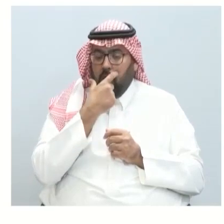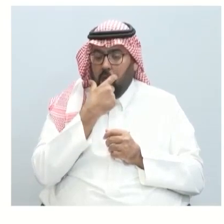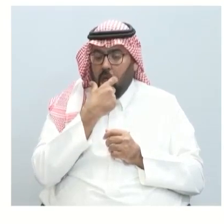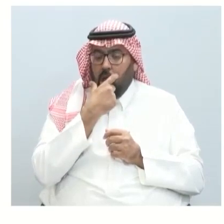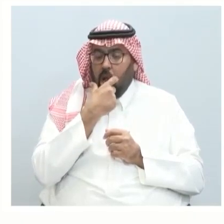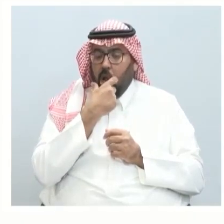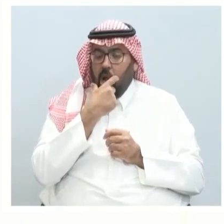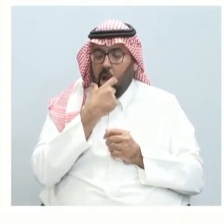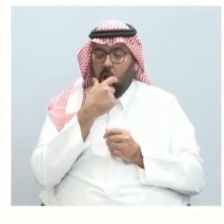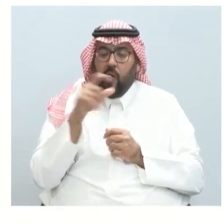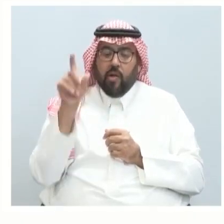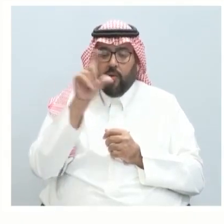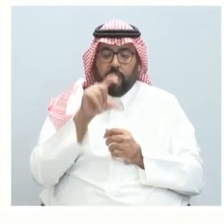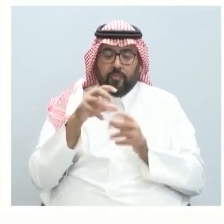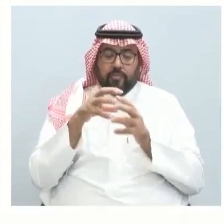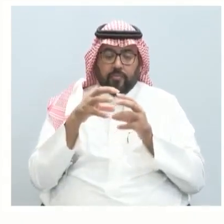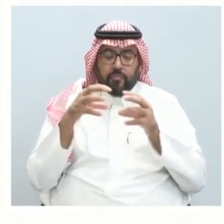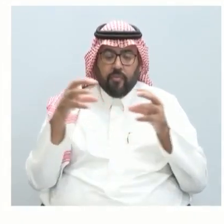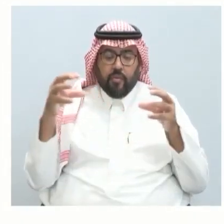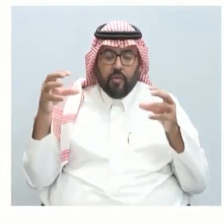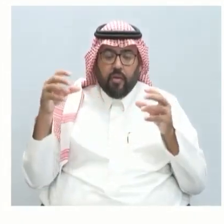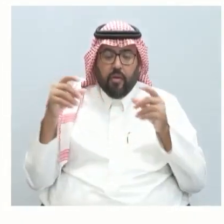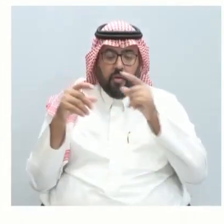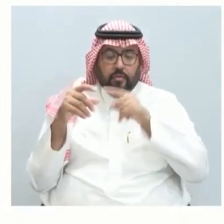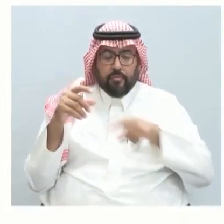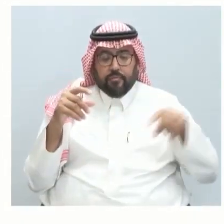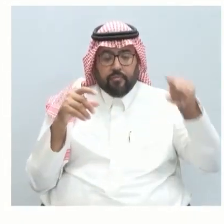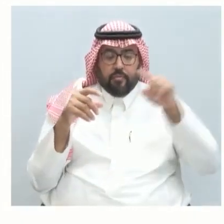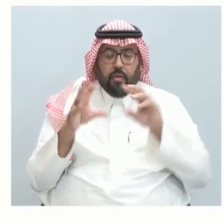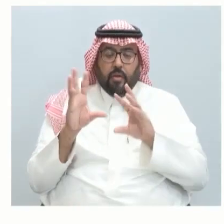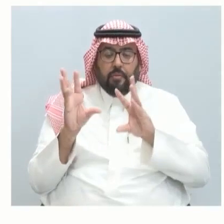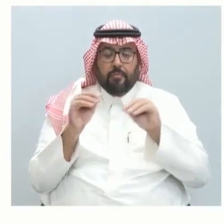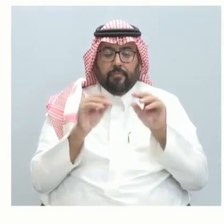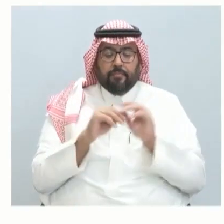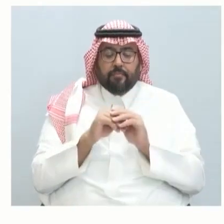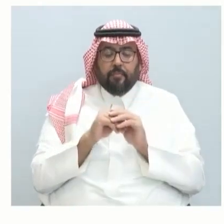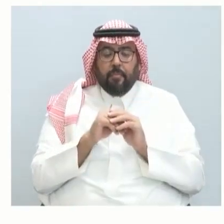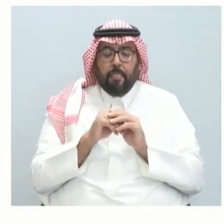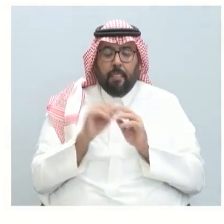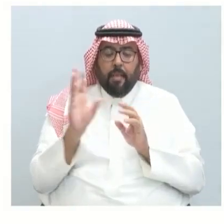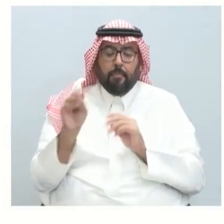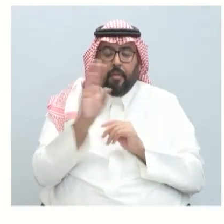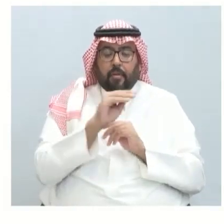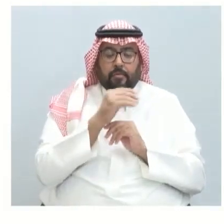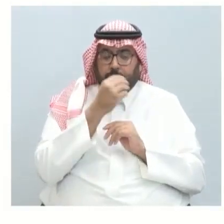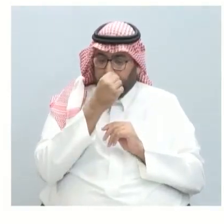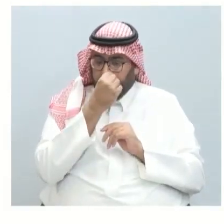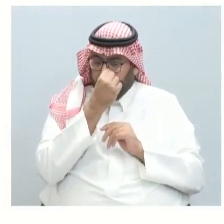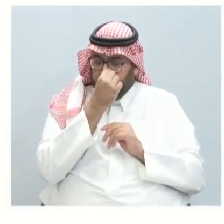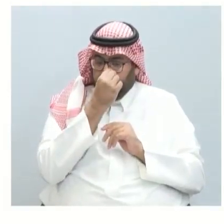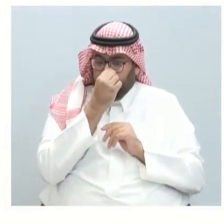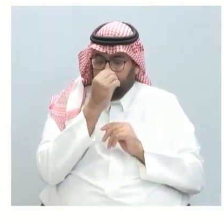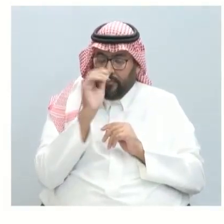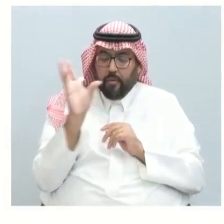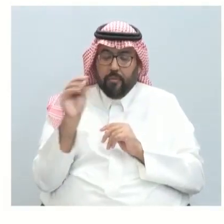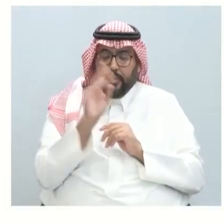هذا المجسم نريد ان نحو من هذه الاشكال او هذه المجسمات المجسم